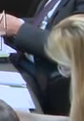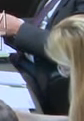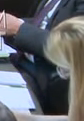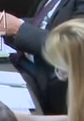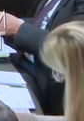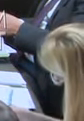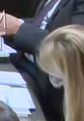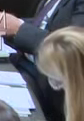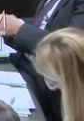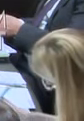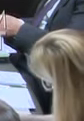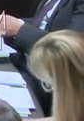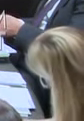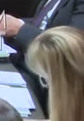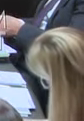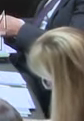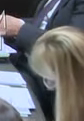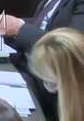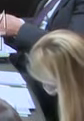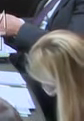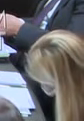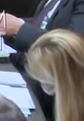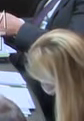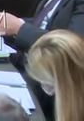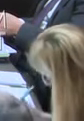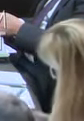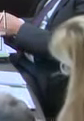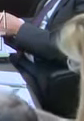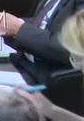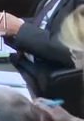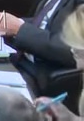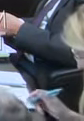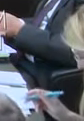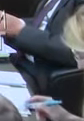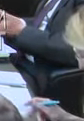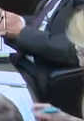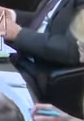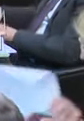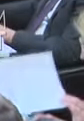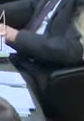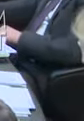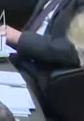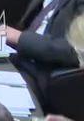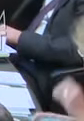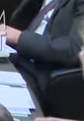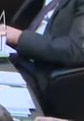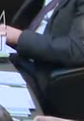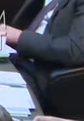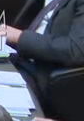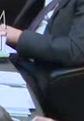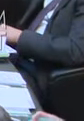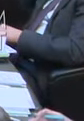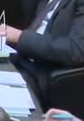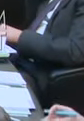den gemeinnützigen Wohnbaugenossenschaften der EVB komplett, den ihr ihnen weggenommen habt, für Sanierungen, für sinnvolle